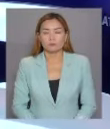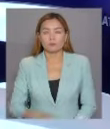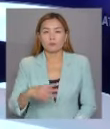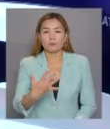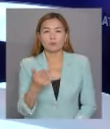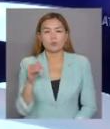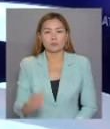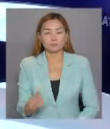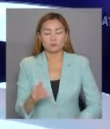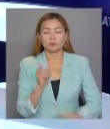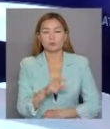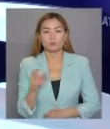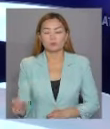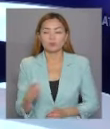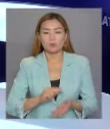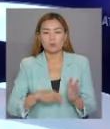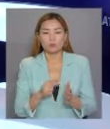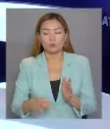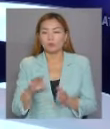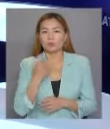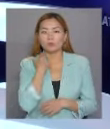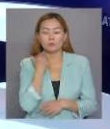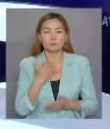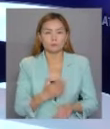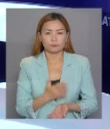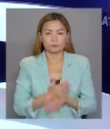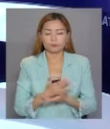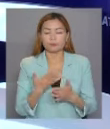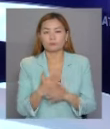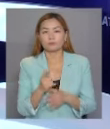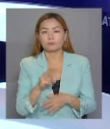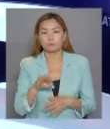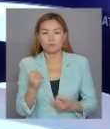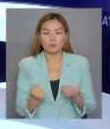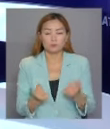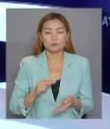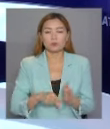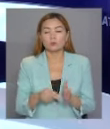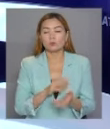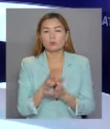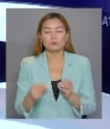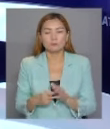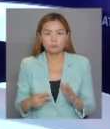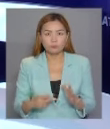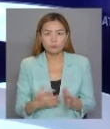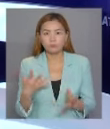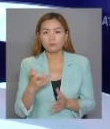25 мыңға жуық атыраулық салық бойынша берешегі бар. Мүлік пен көлік салығы бойынша жалпы сомасы